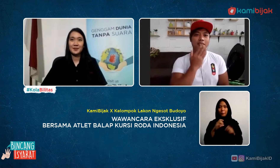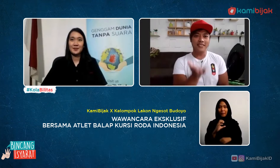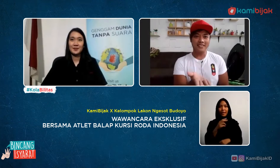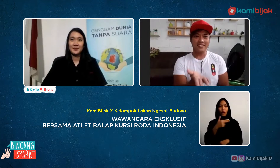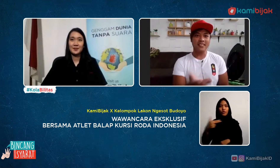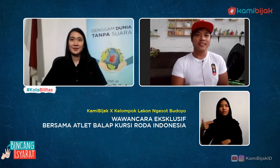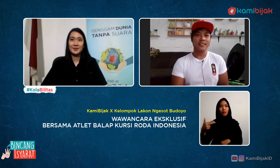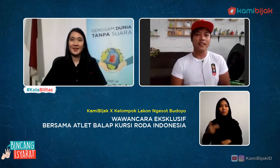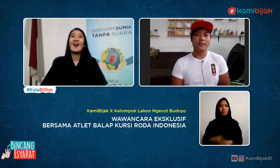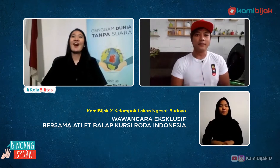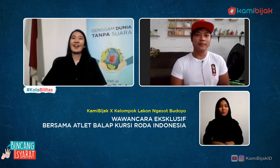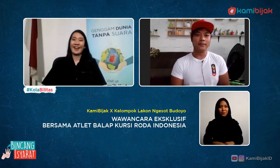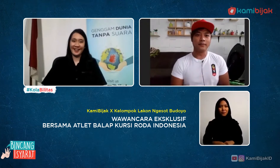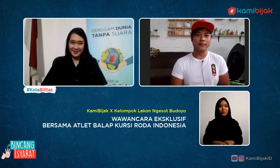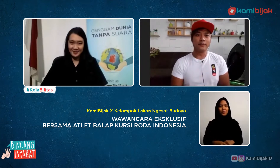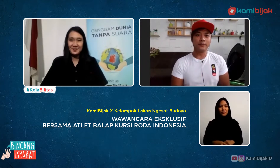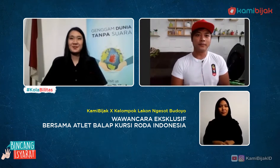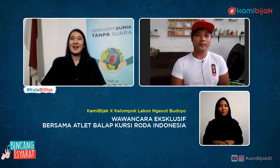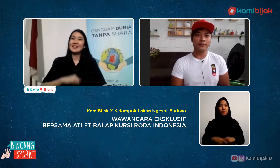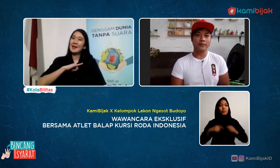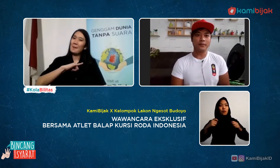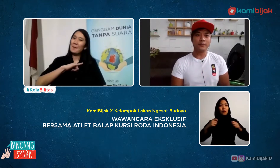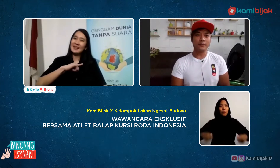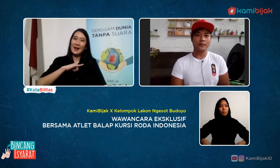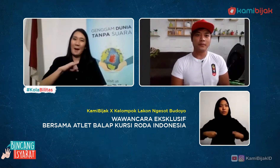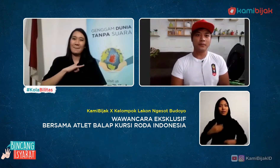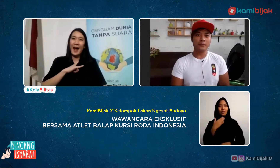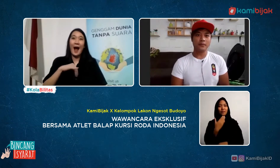balap kursi roda. Terima kasih.